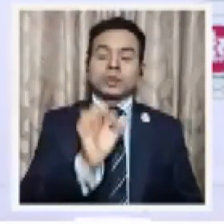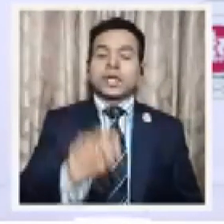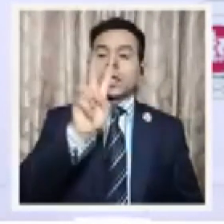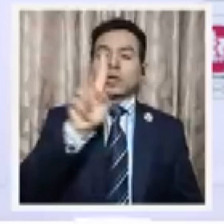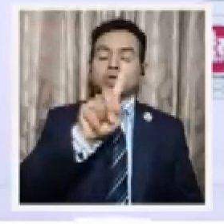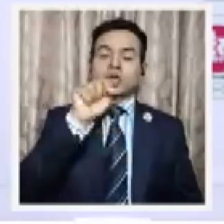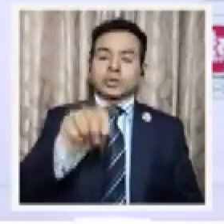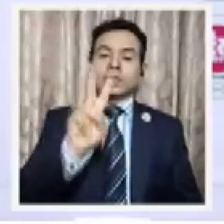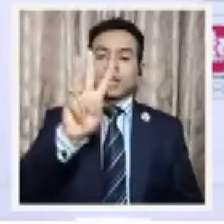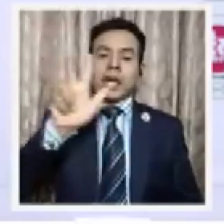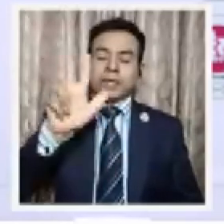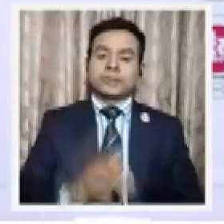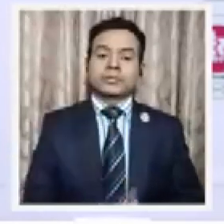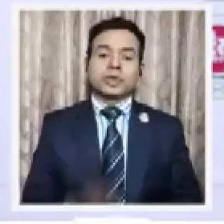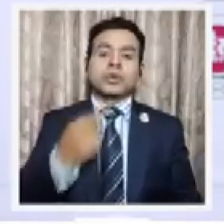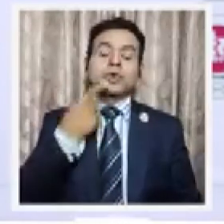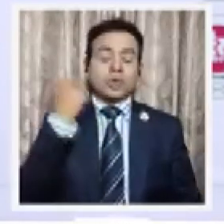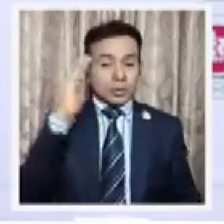78.62% এবং নারী 659 জন,